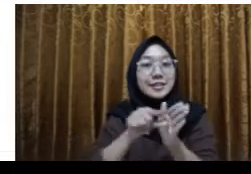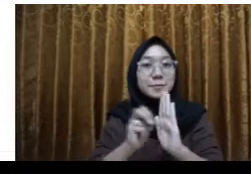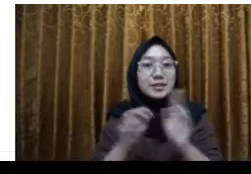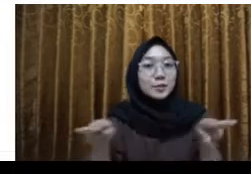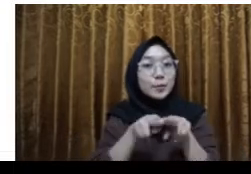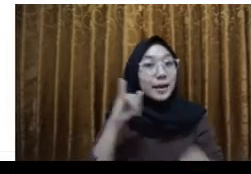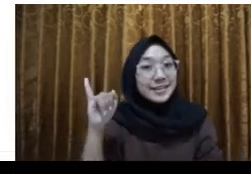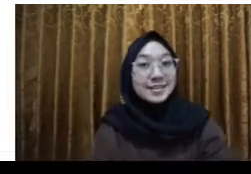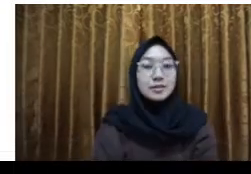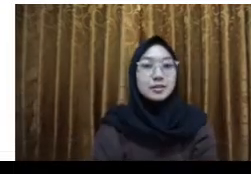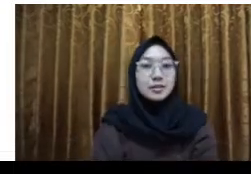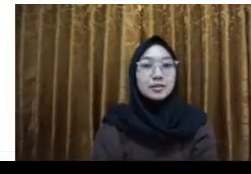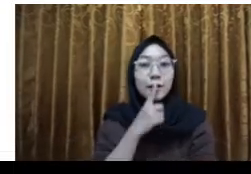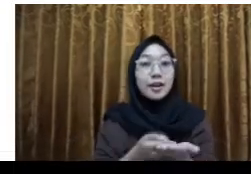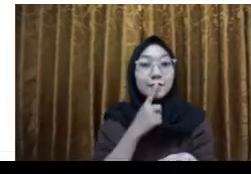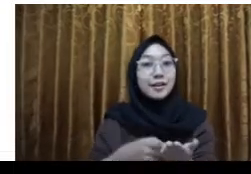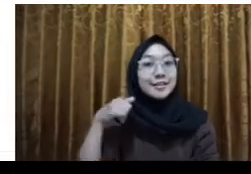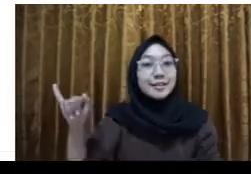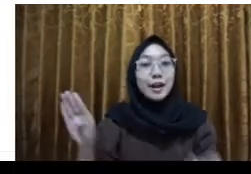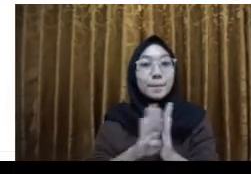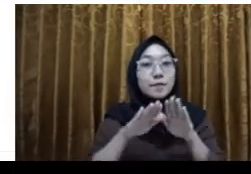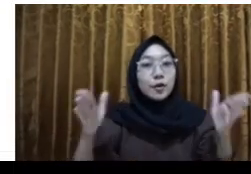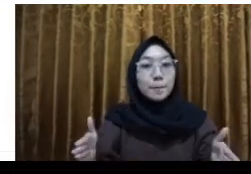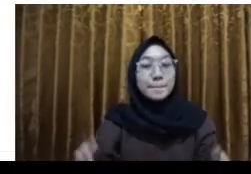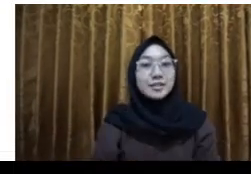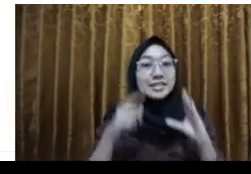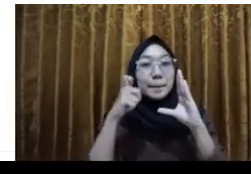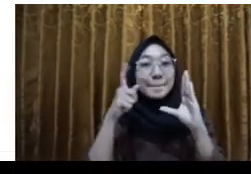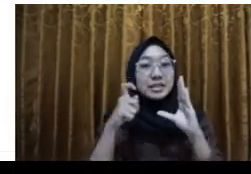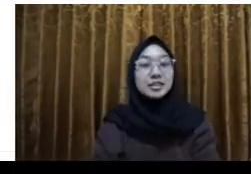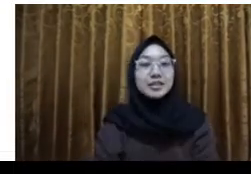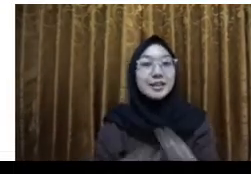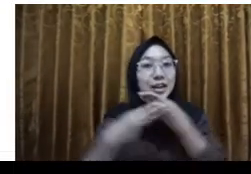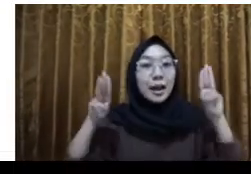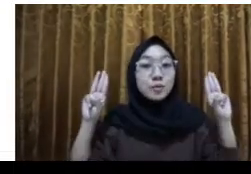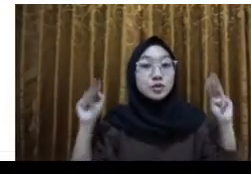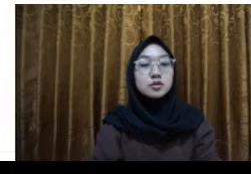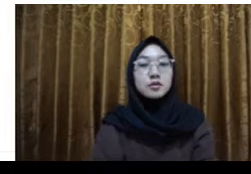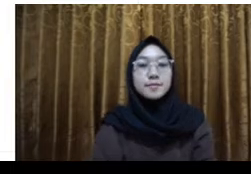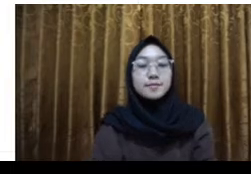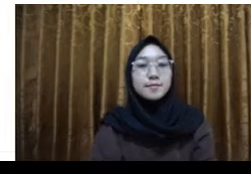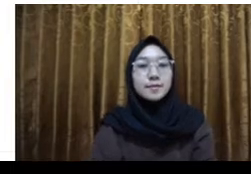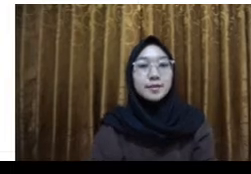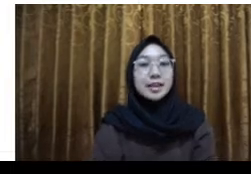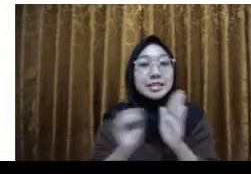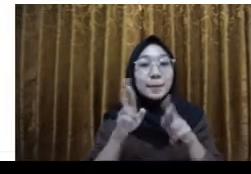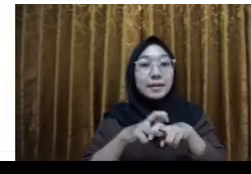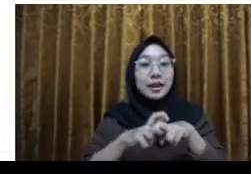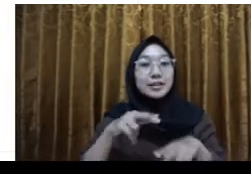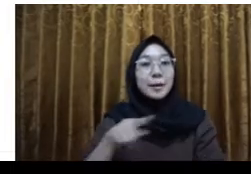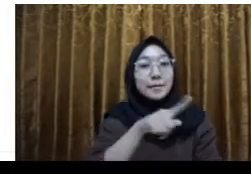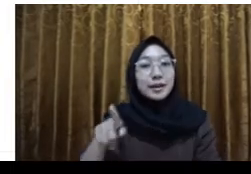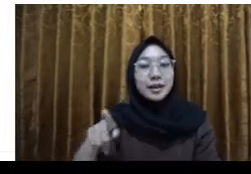file-file yang berformat image, namun sebenarnya mereka adalah teks ya, yang